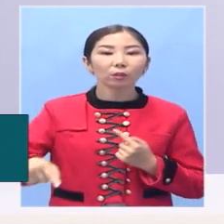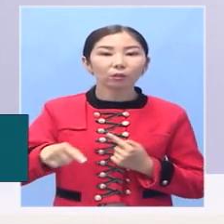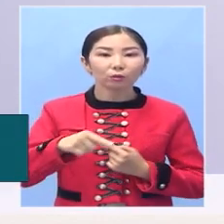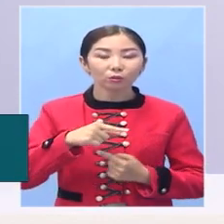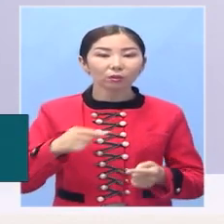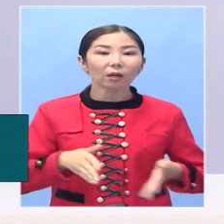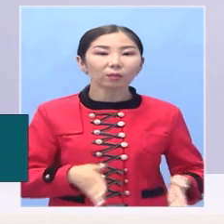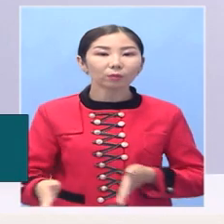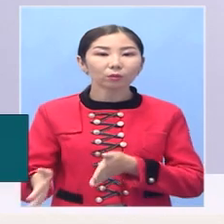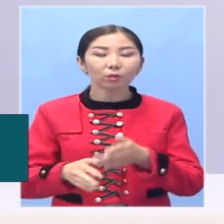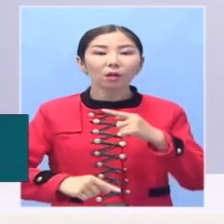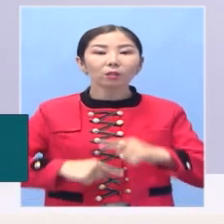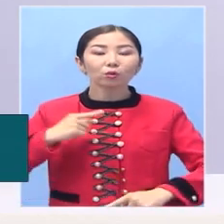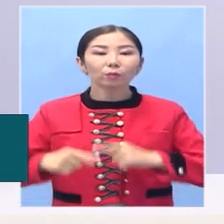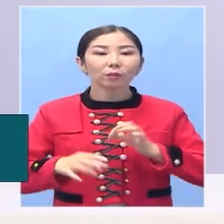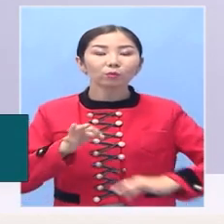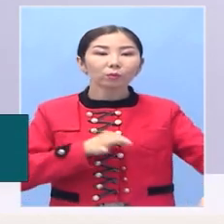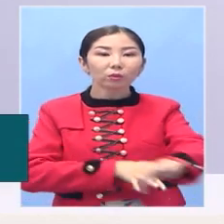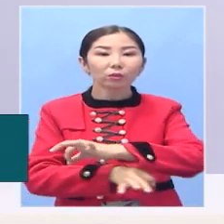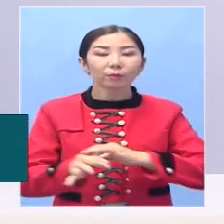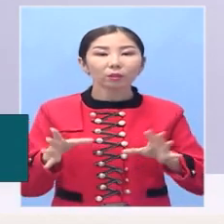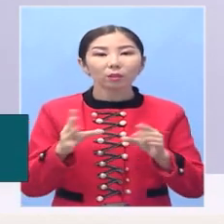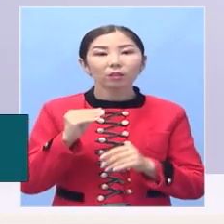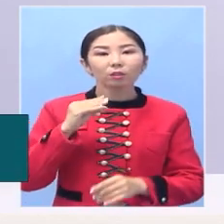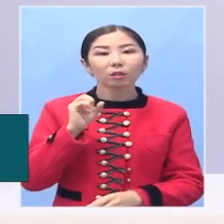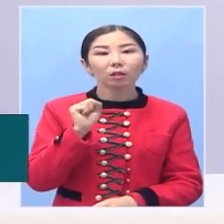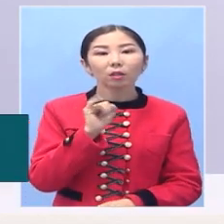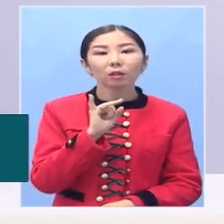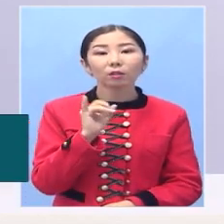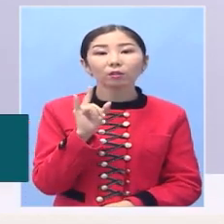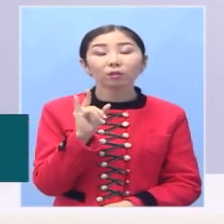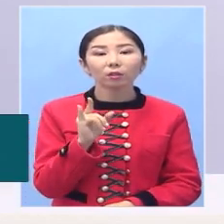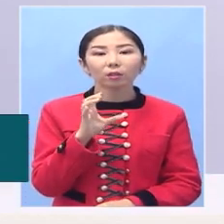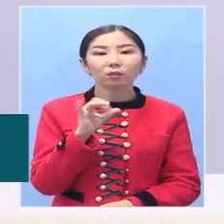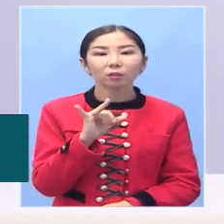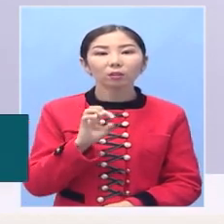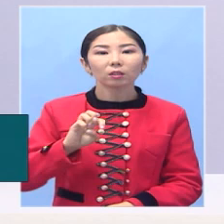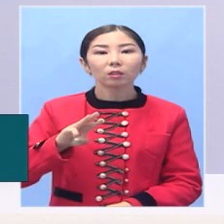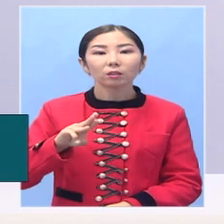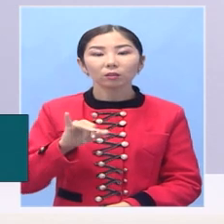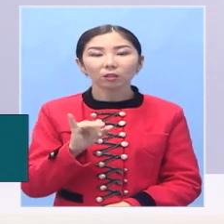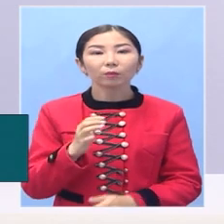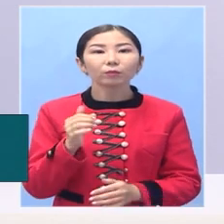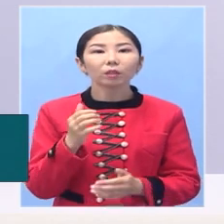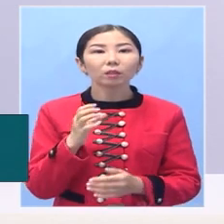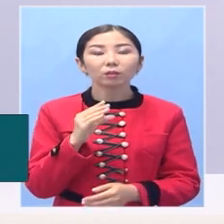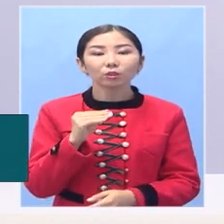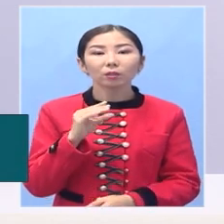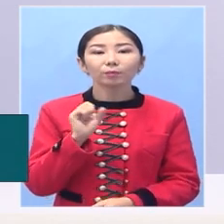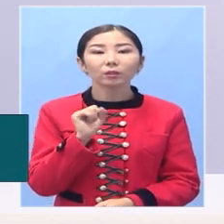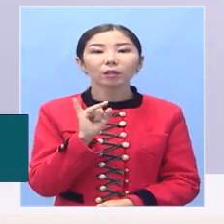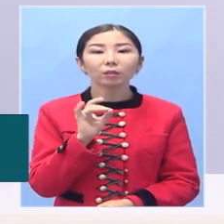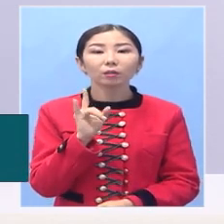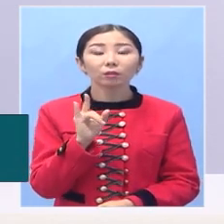Оны деген Шайық Сити деген мекеме ұтып алған. Енді бүгінгі таңда... Жайық сети, бұл жергілікті